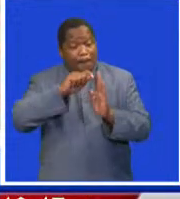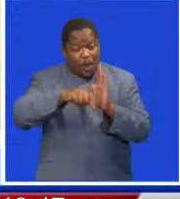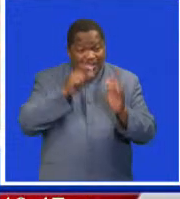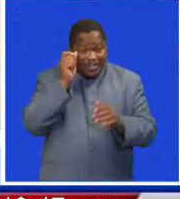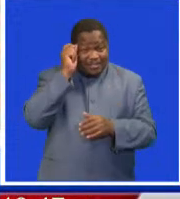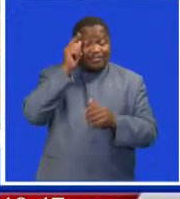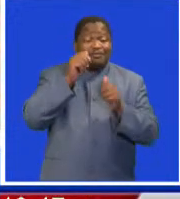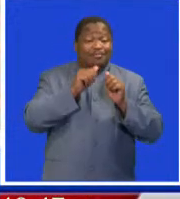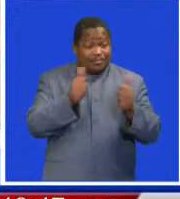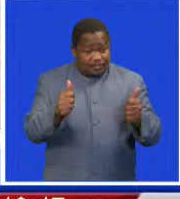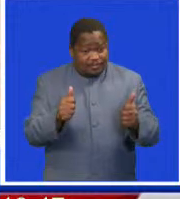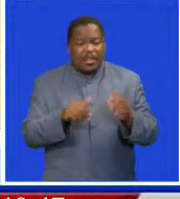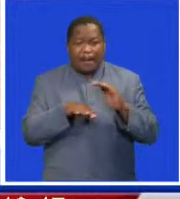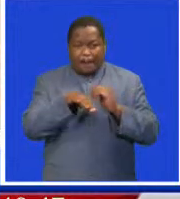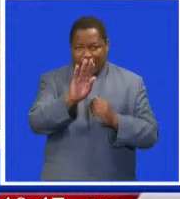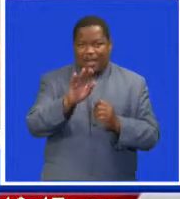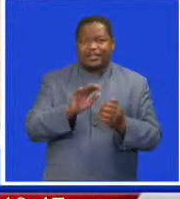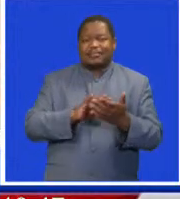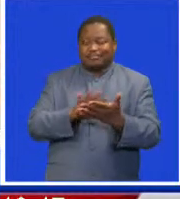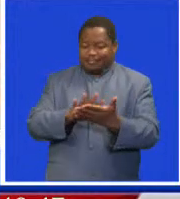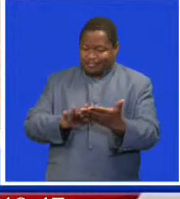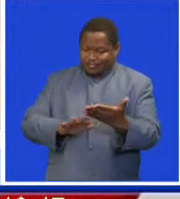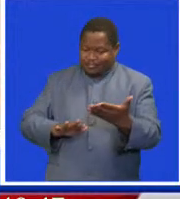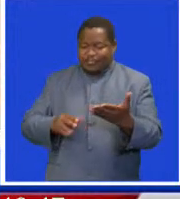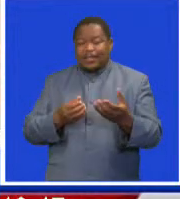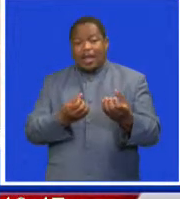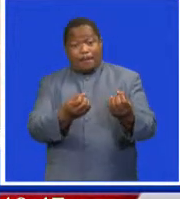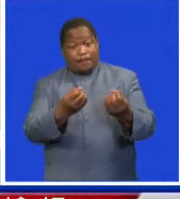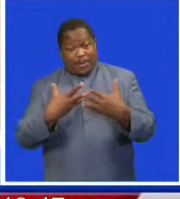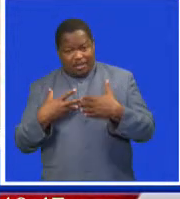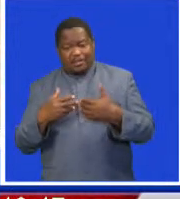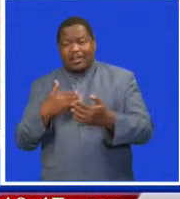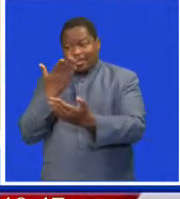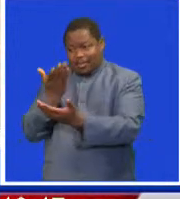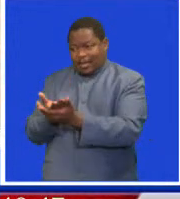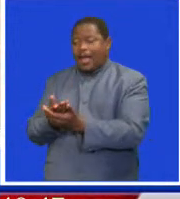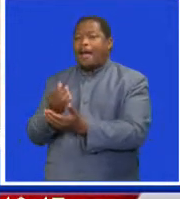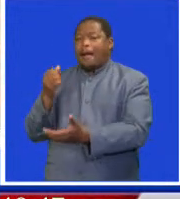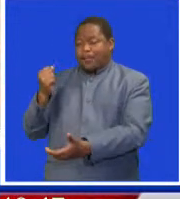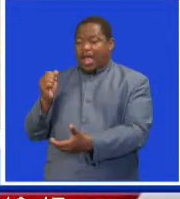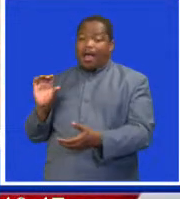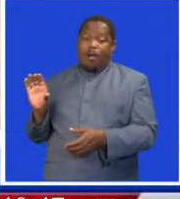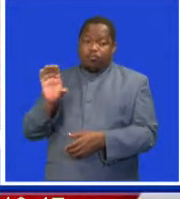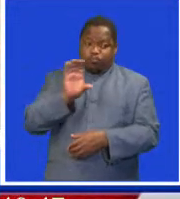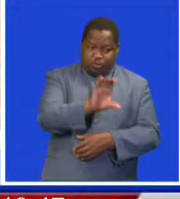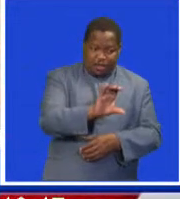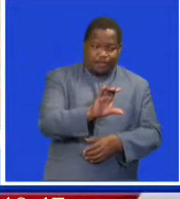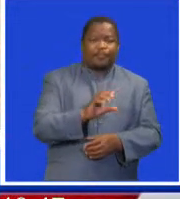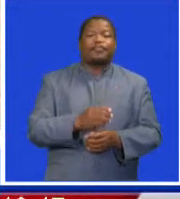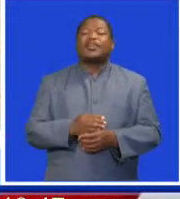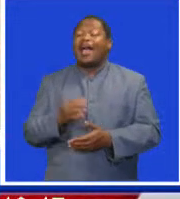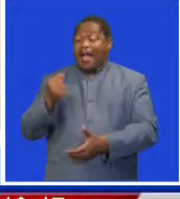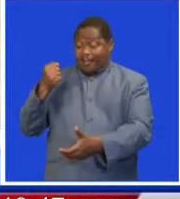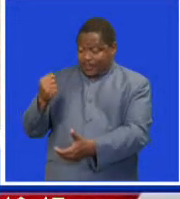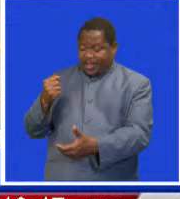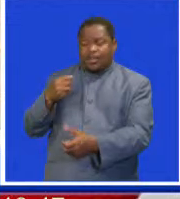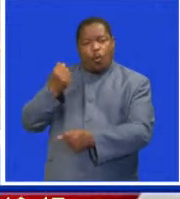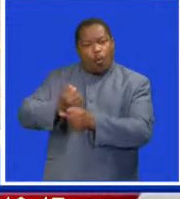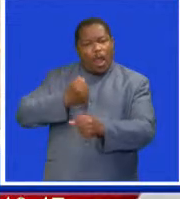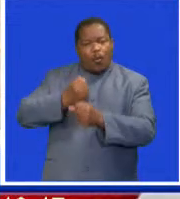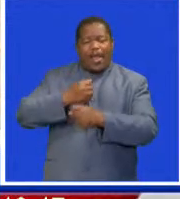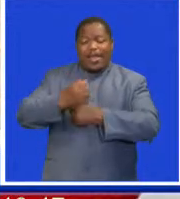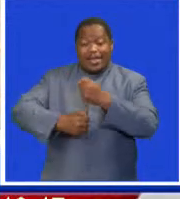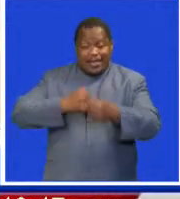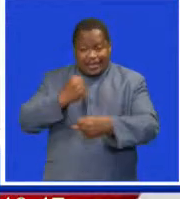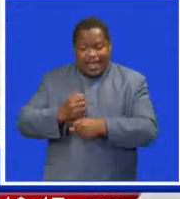nangabe bangaphumeleli bangapheli emandla nangesikhathi lesitako ngoba kuba into yeminyaka ngeminyaka sonke isikhathi ukuthi